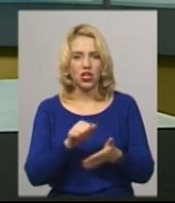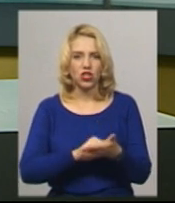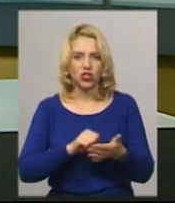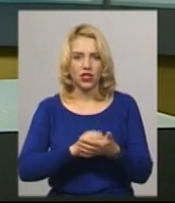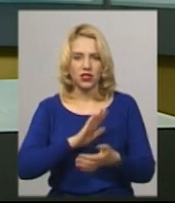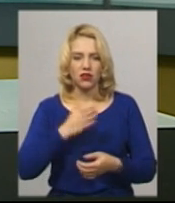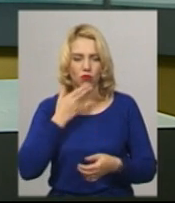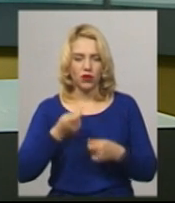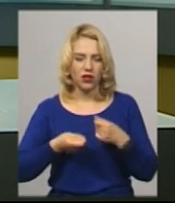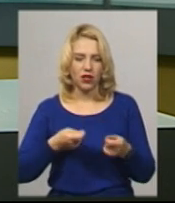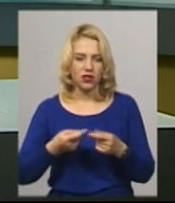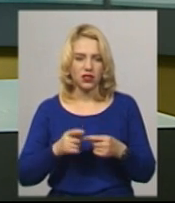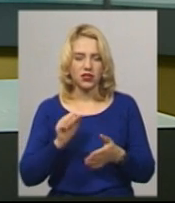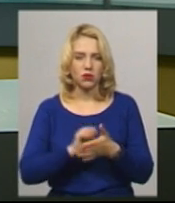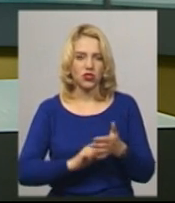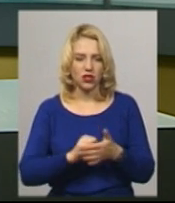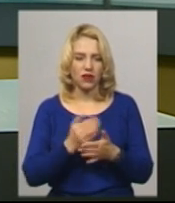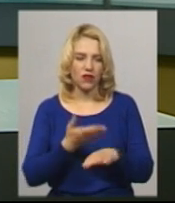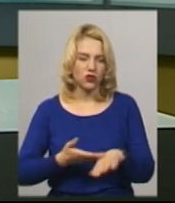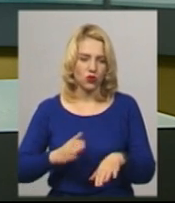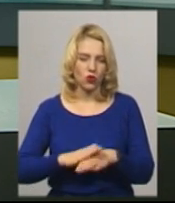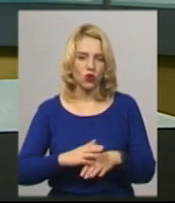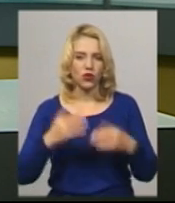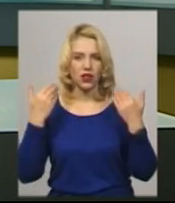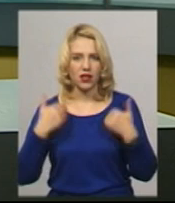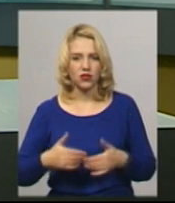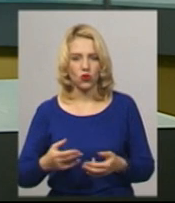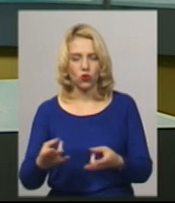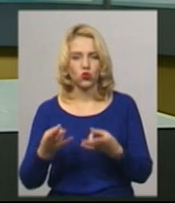та спричинення необережного тяжкого тілесного ушкодження.